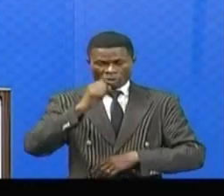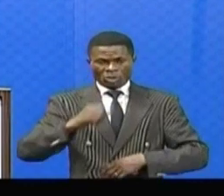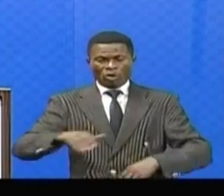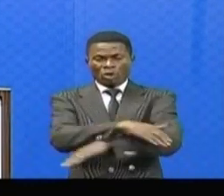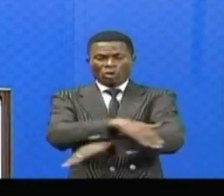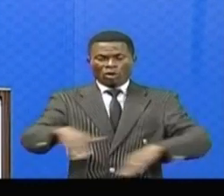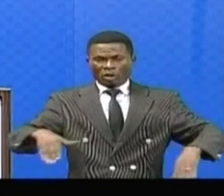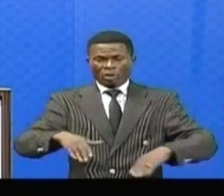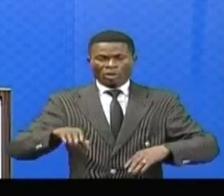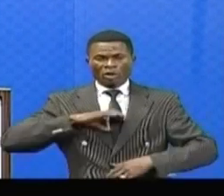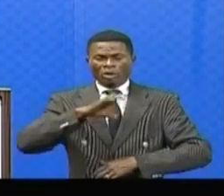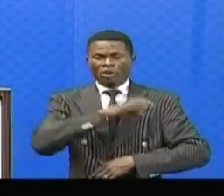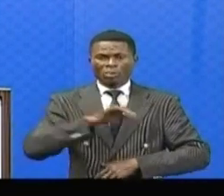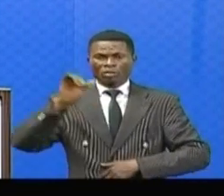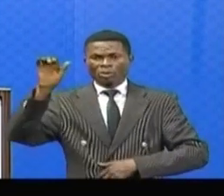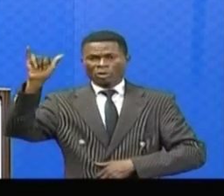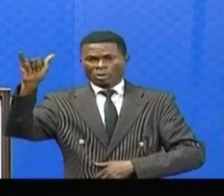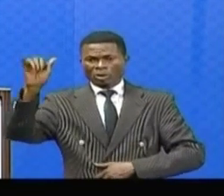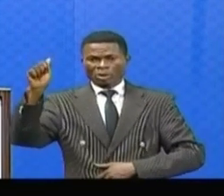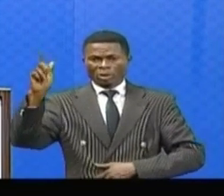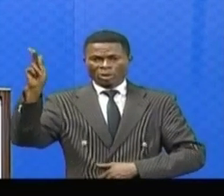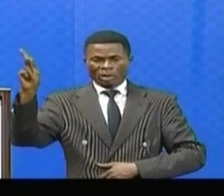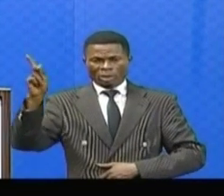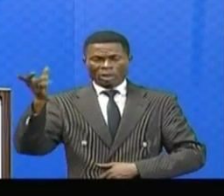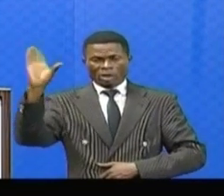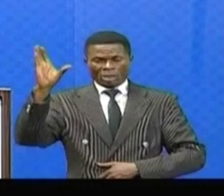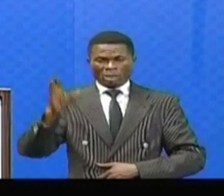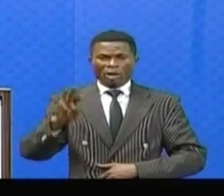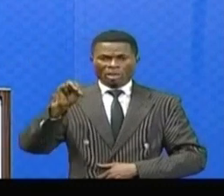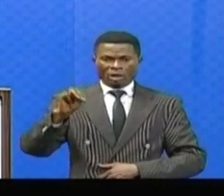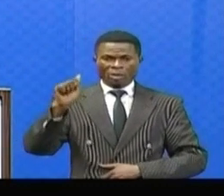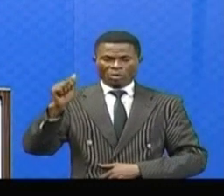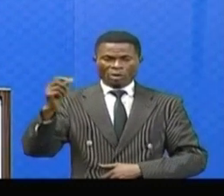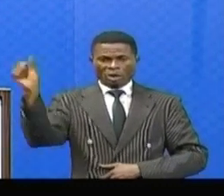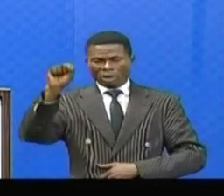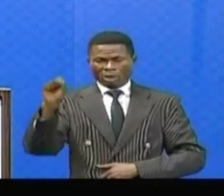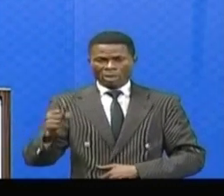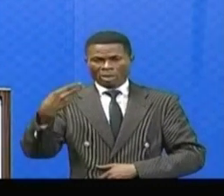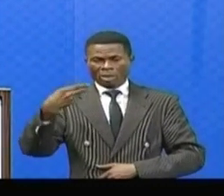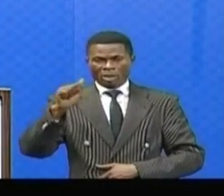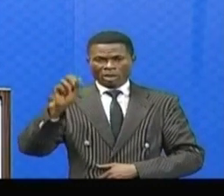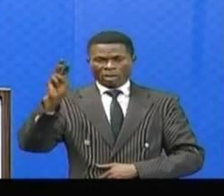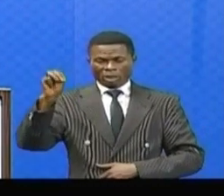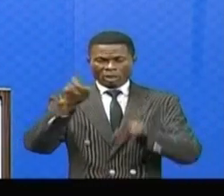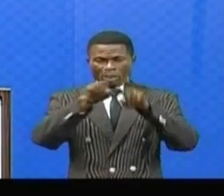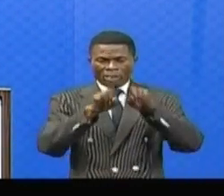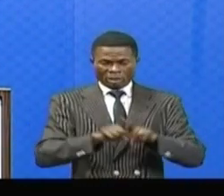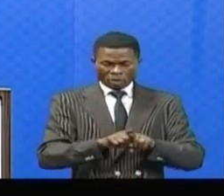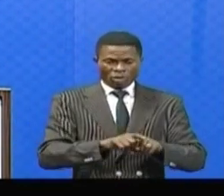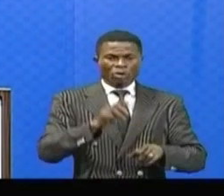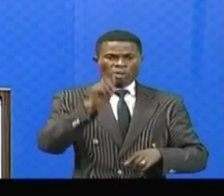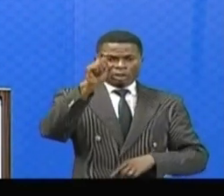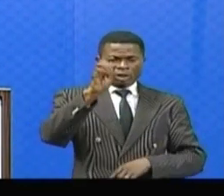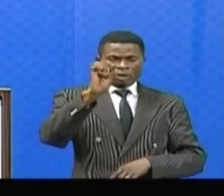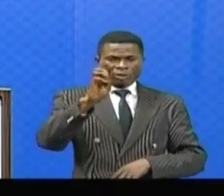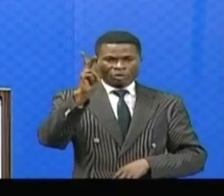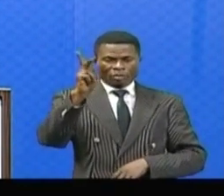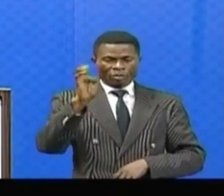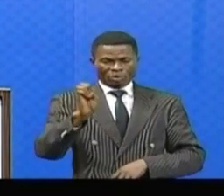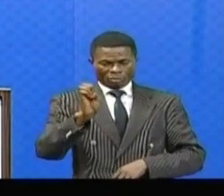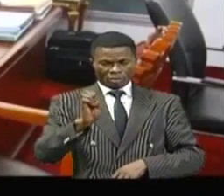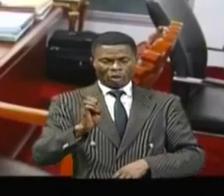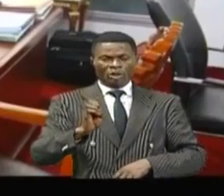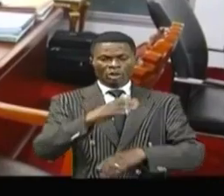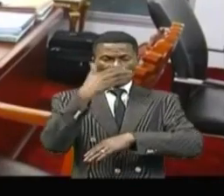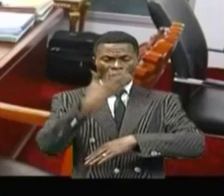la communauté Yaka au niveau de la localité de Machambio et de Kambaku par les Teke. Ces barrières sont érigées pour